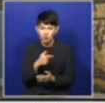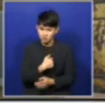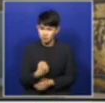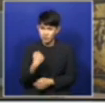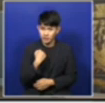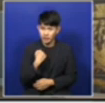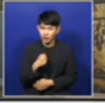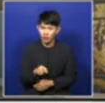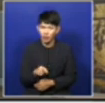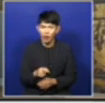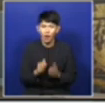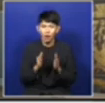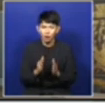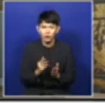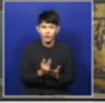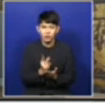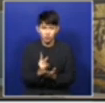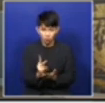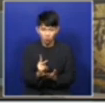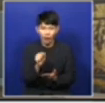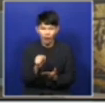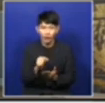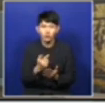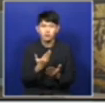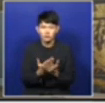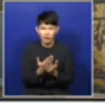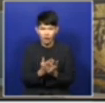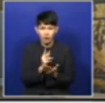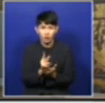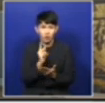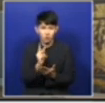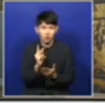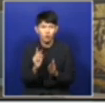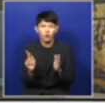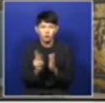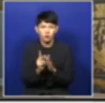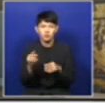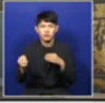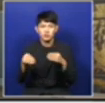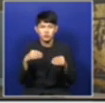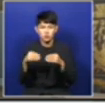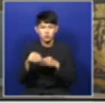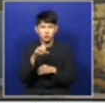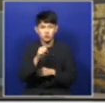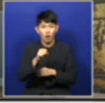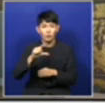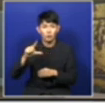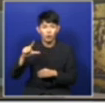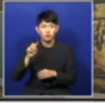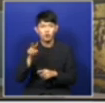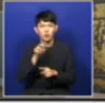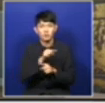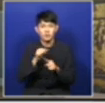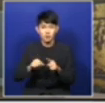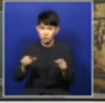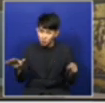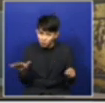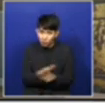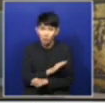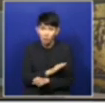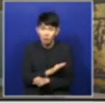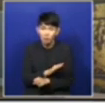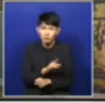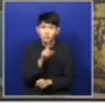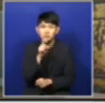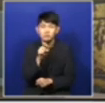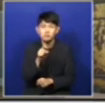าวนั้นจะสามารถกู้เงินจากมาตรการผ่อนปลนดอกเบี้ยซอฟโลน 2% นี้ได้ครบทุกรายท่านประ